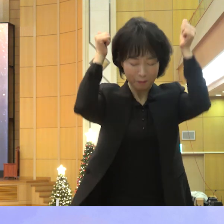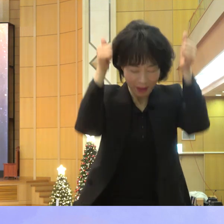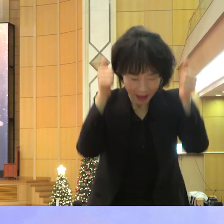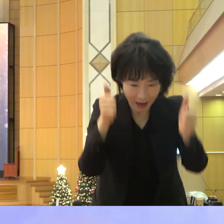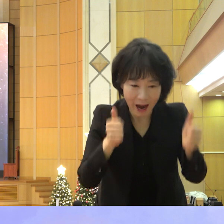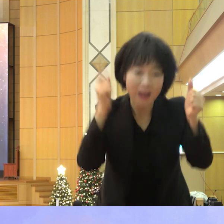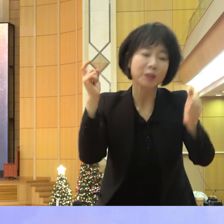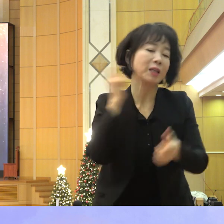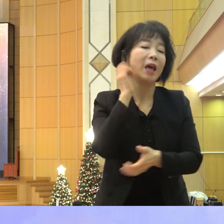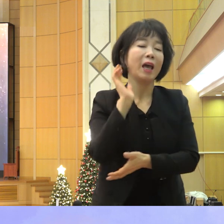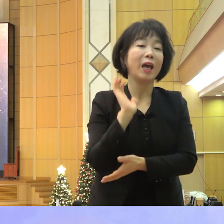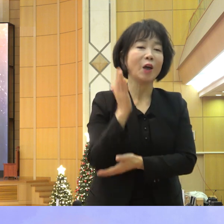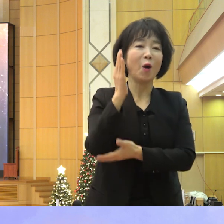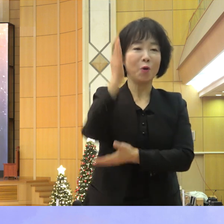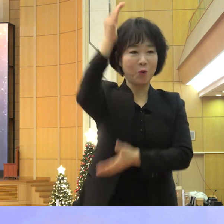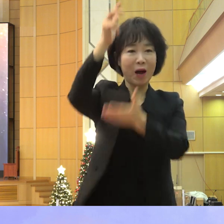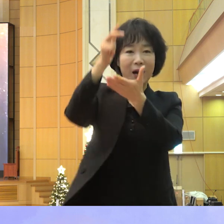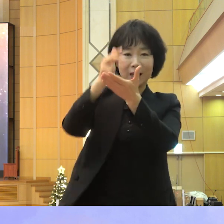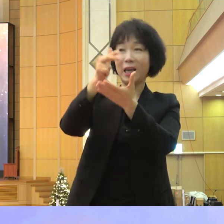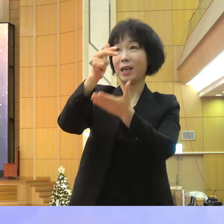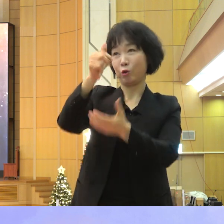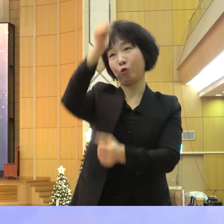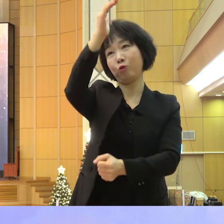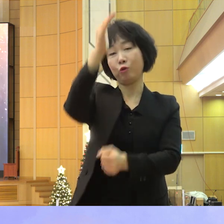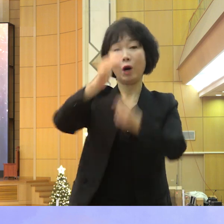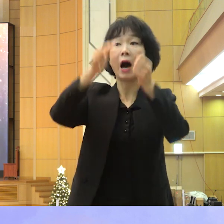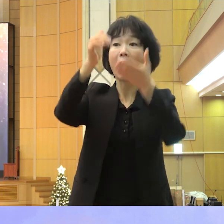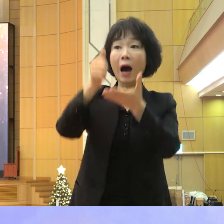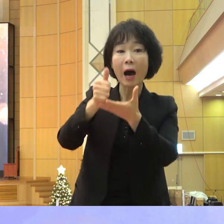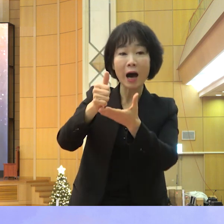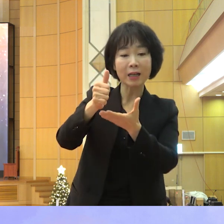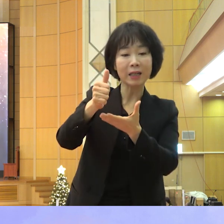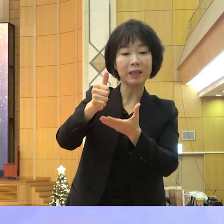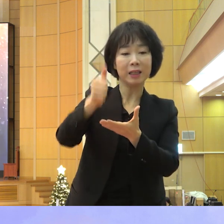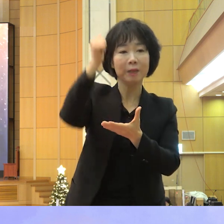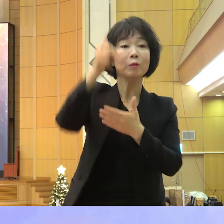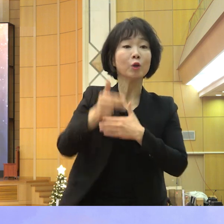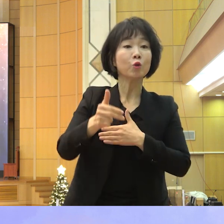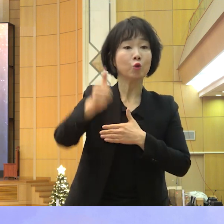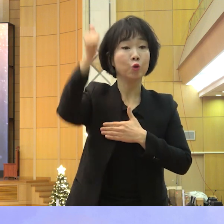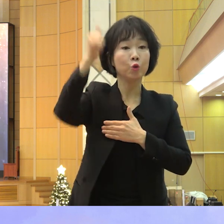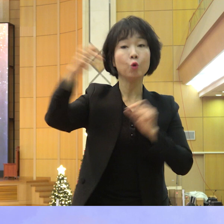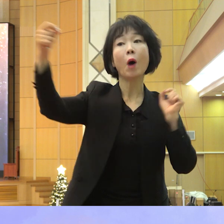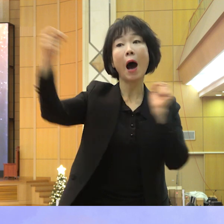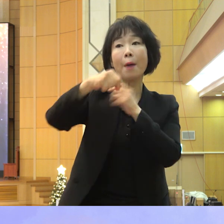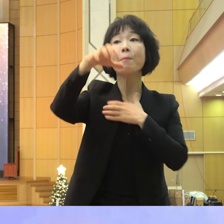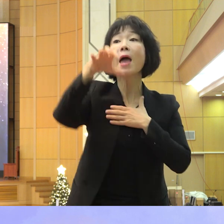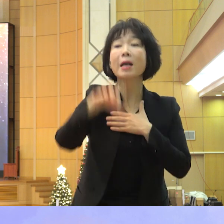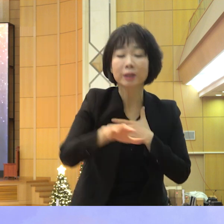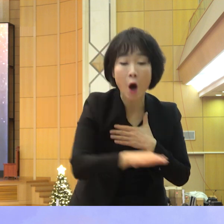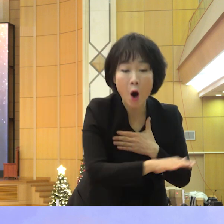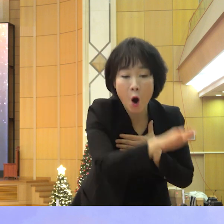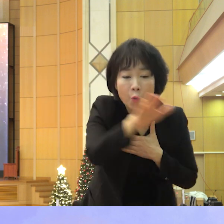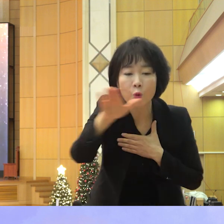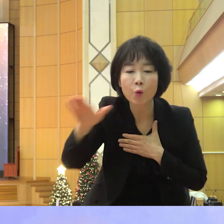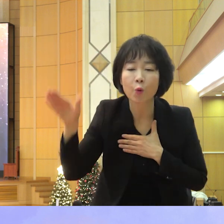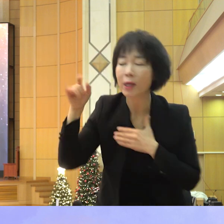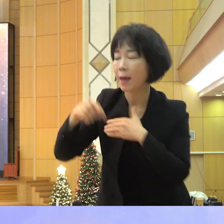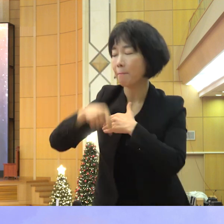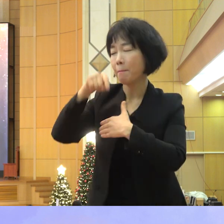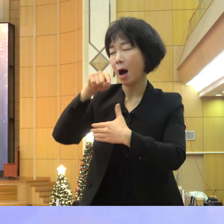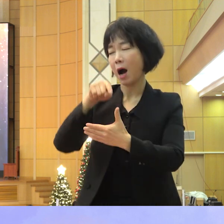기뻐하며 경배하세. 영광의 주 하나님, 주